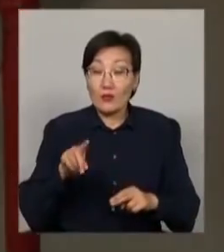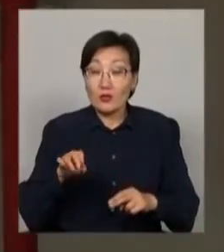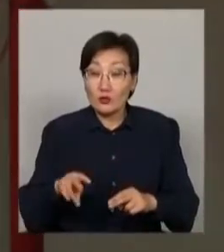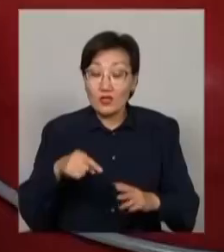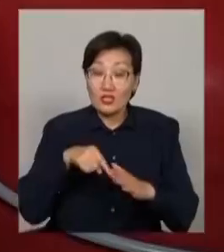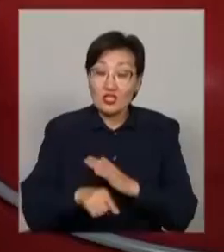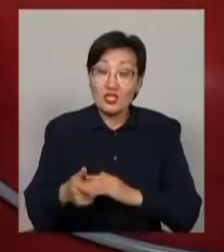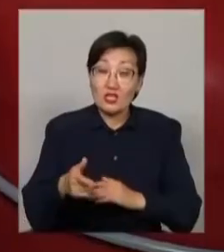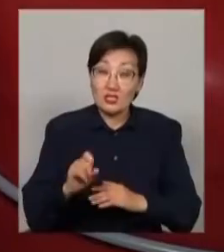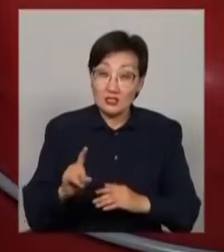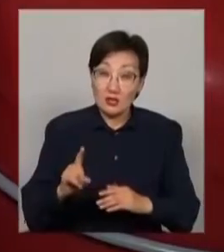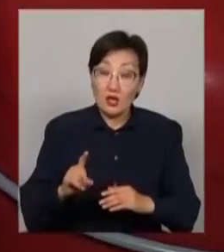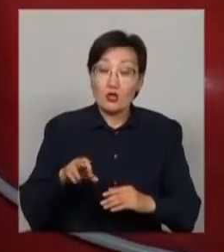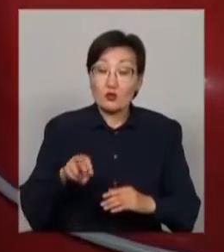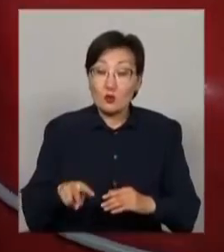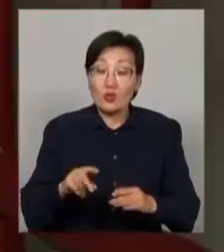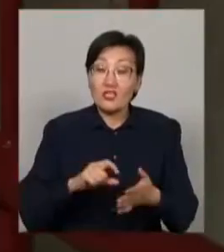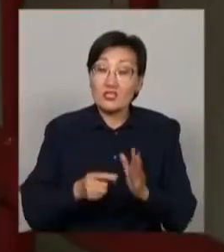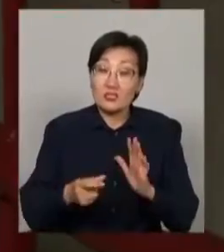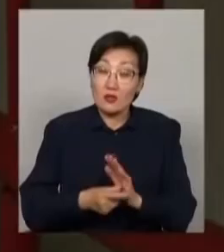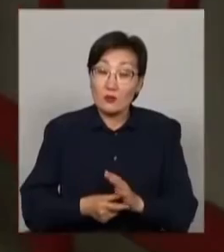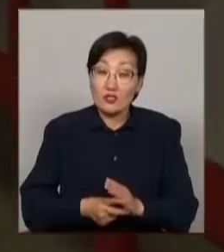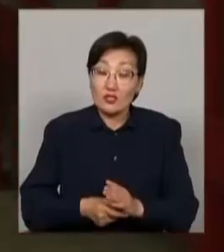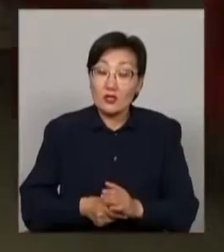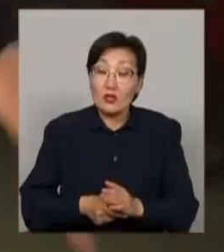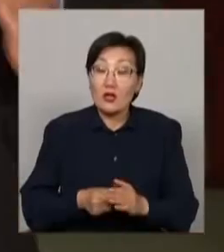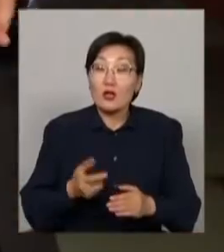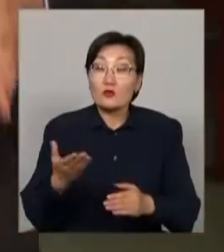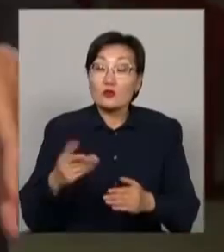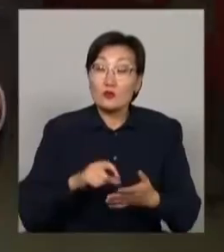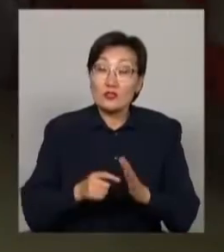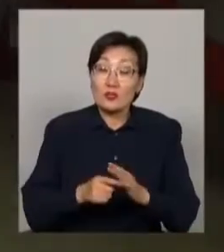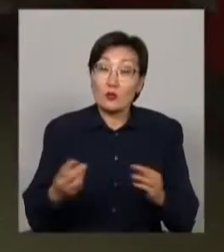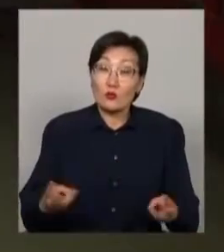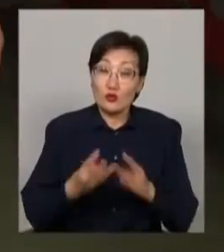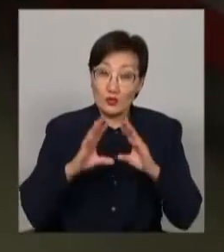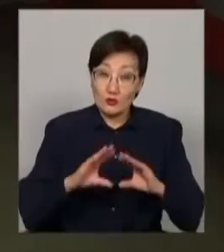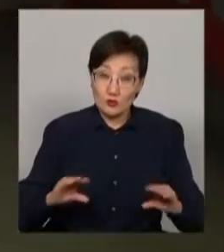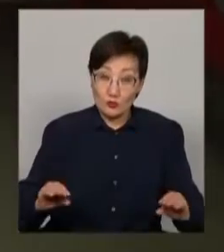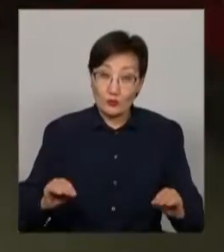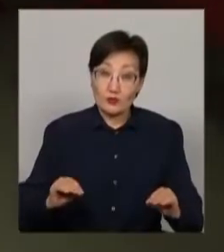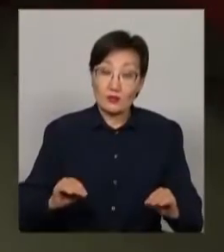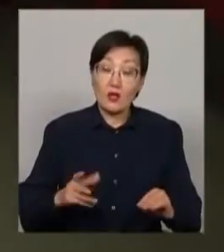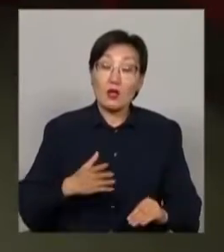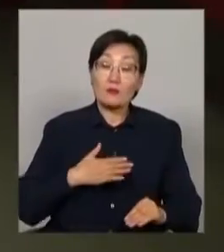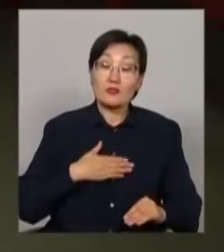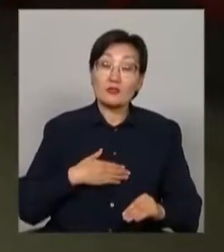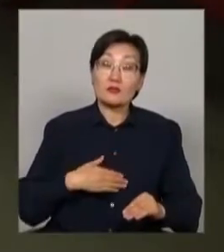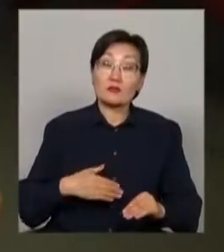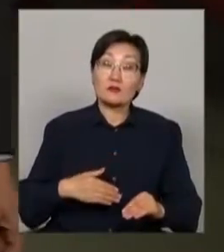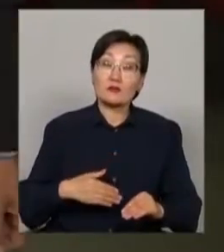тұрған газдар сол залға қосылып жіберіліп, сол залдағы оттегін сөндіреді, жояды, сосын біздің өртті